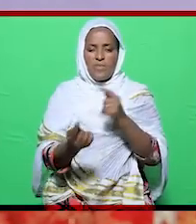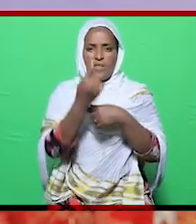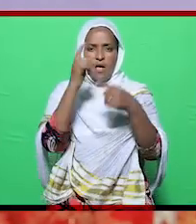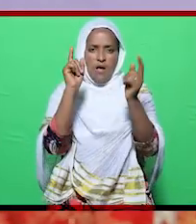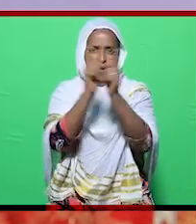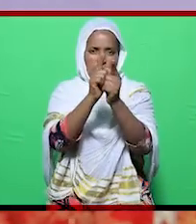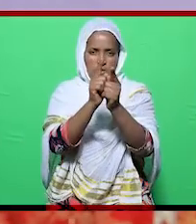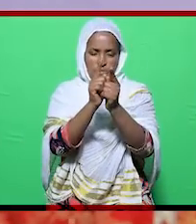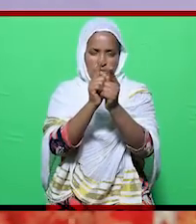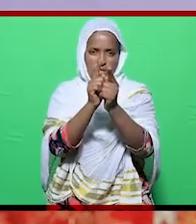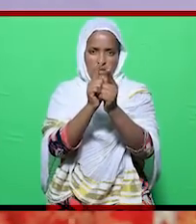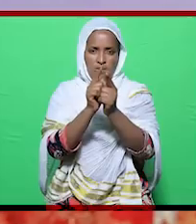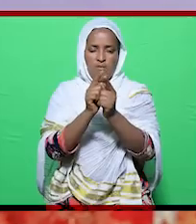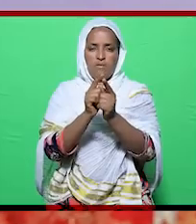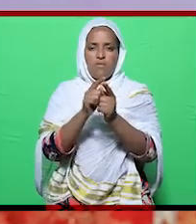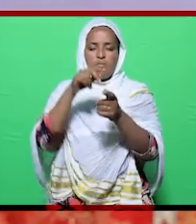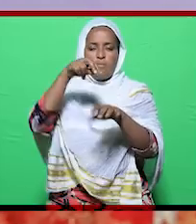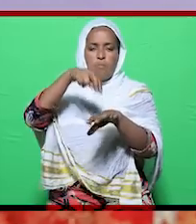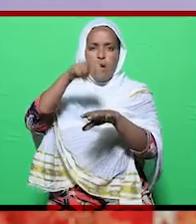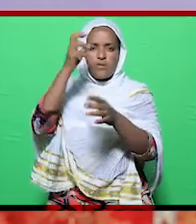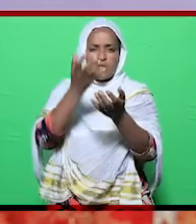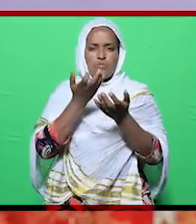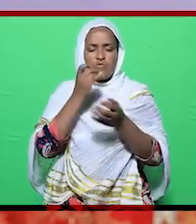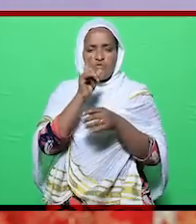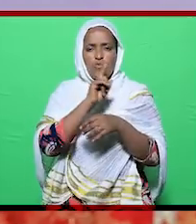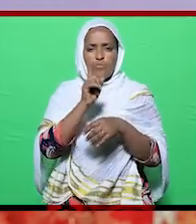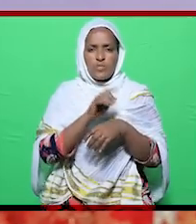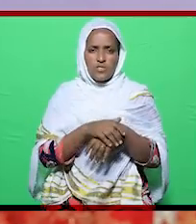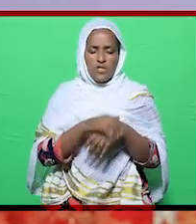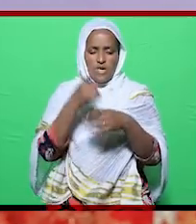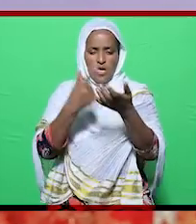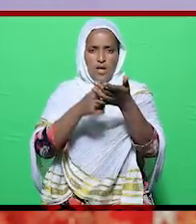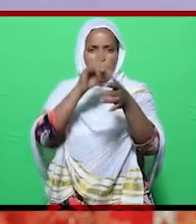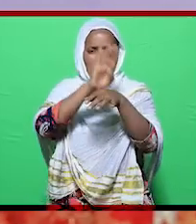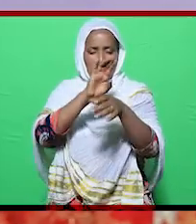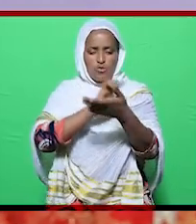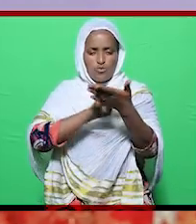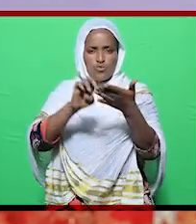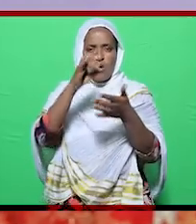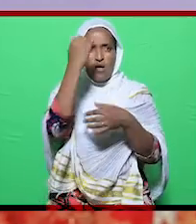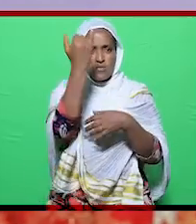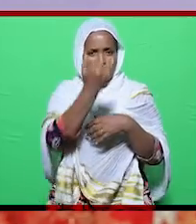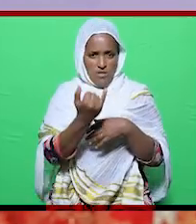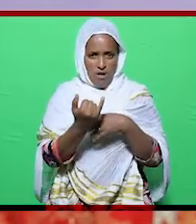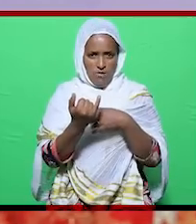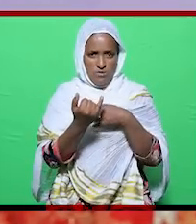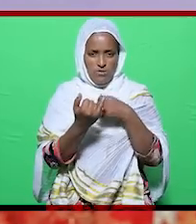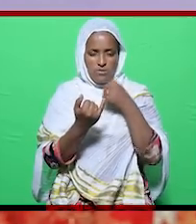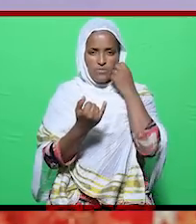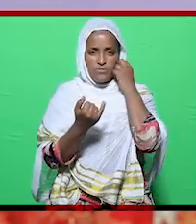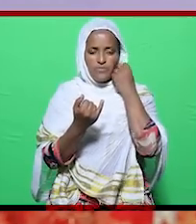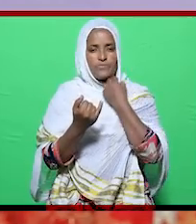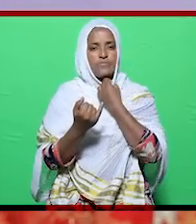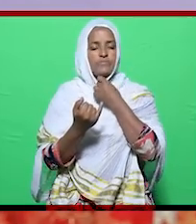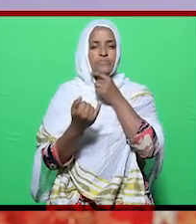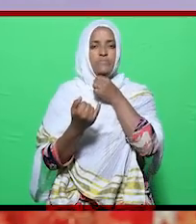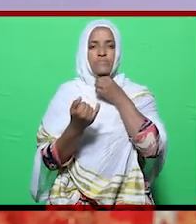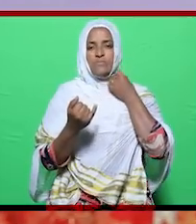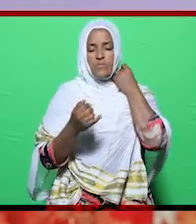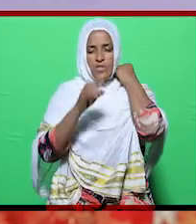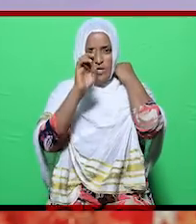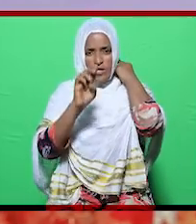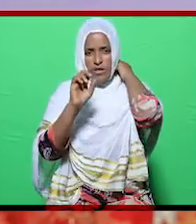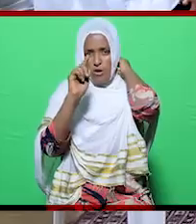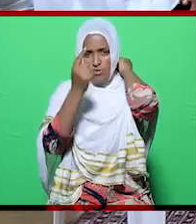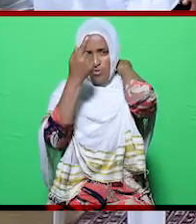ያ ድካሙ እንዳለ ሆኖ ግን በአብያተ ክርስቲያናት እኔ የገጠመኝን ማንሳት መፈልገው ምንድነው